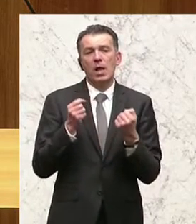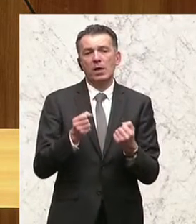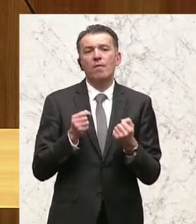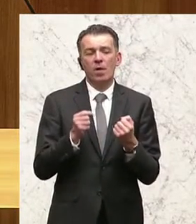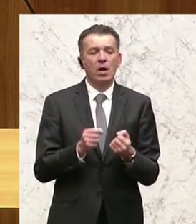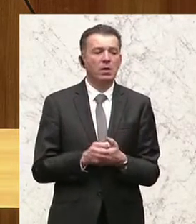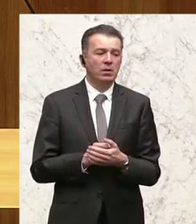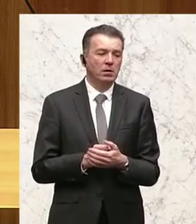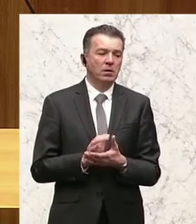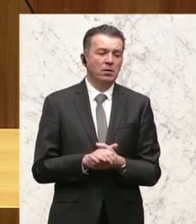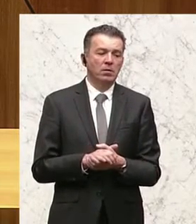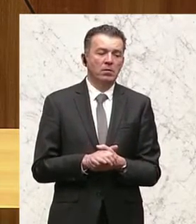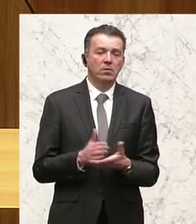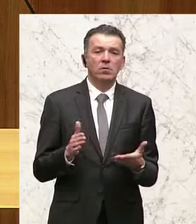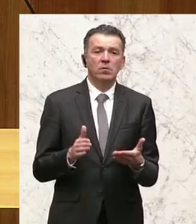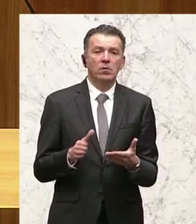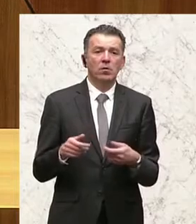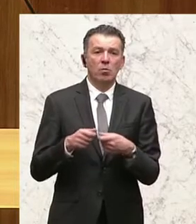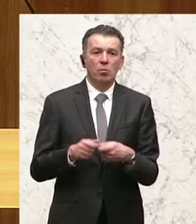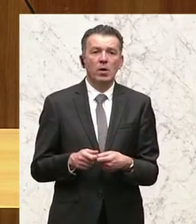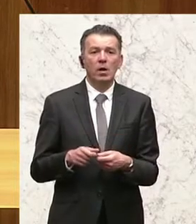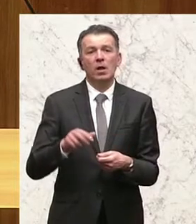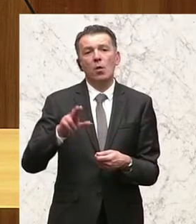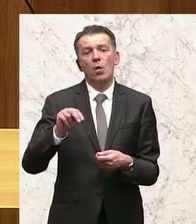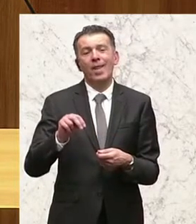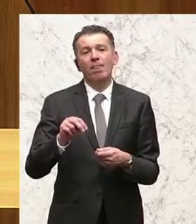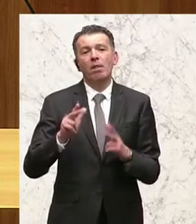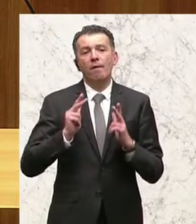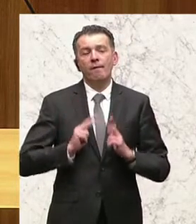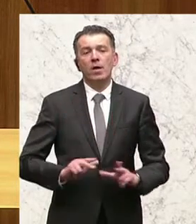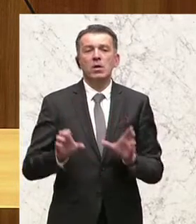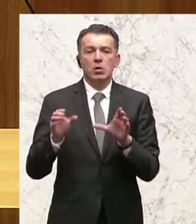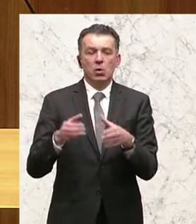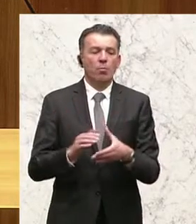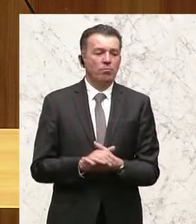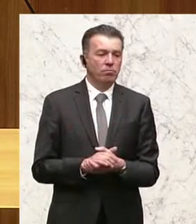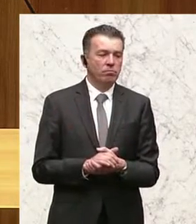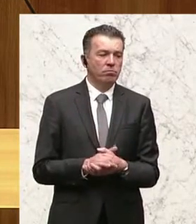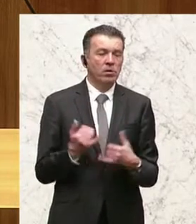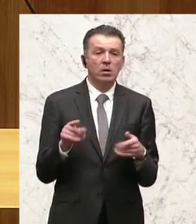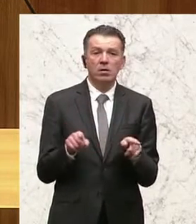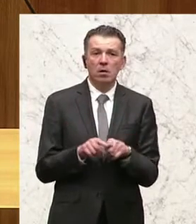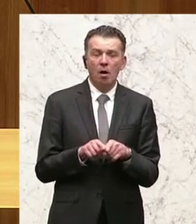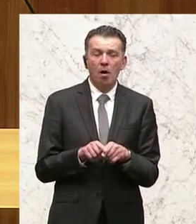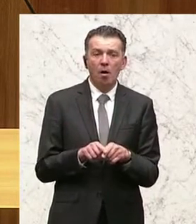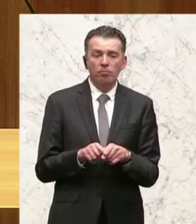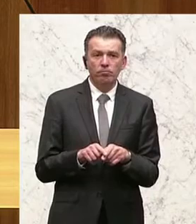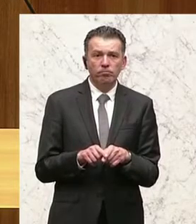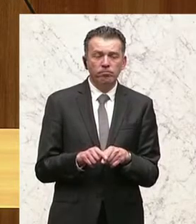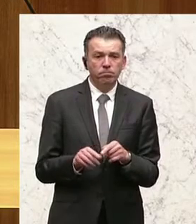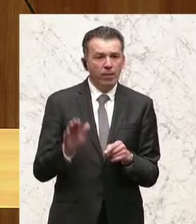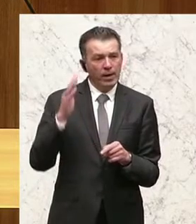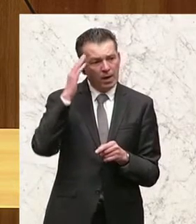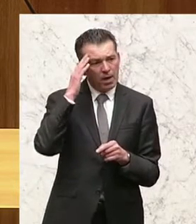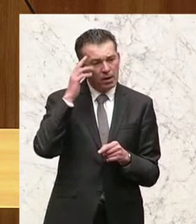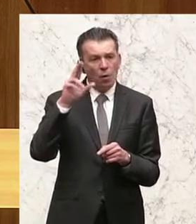durch Mitglieder von UN-Friedensmissionen beschlossen, nachdem ja jetzt auch Vorfälle bekannt geworden sind,